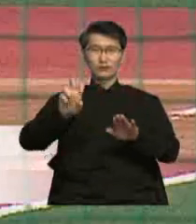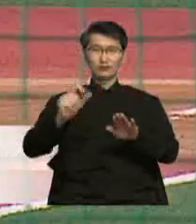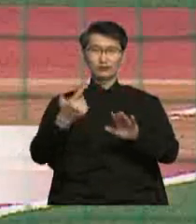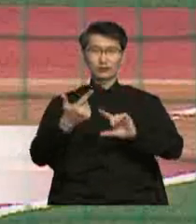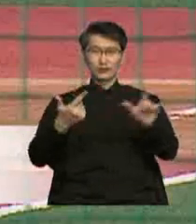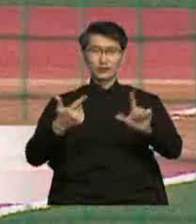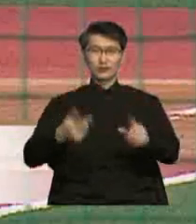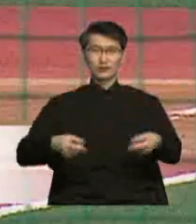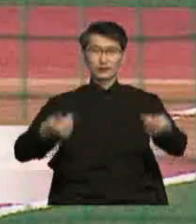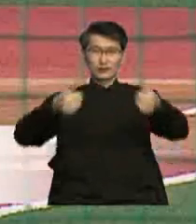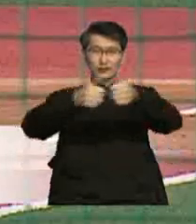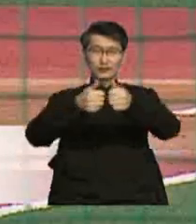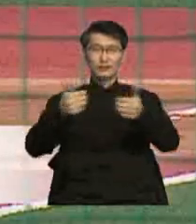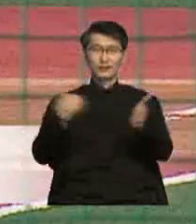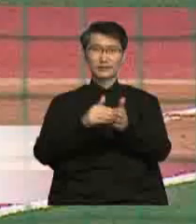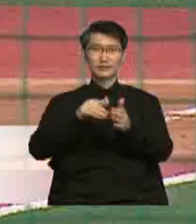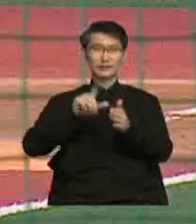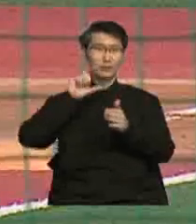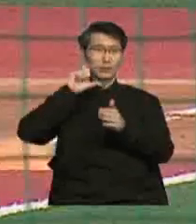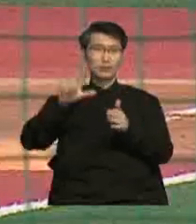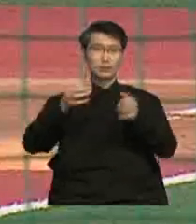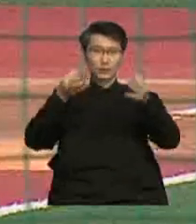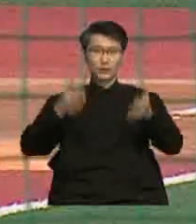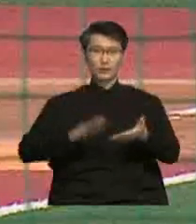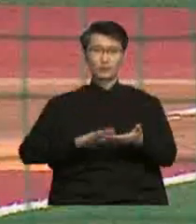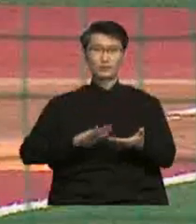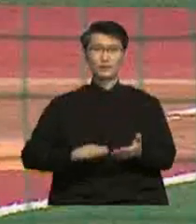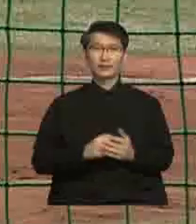26일 결승전까지 15일간의 랠리를